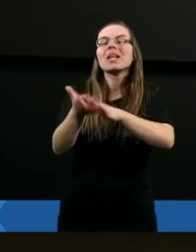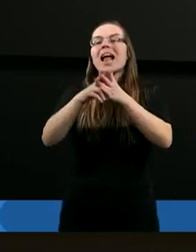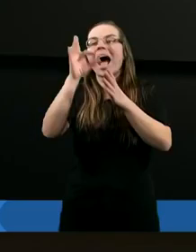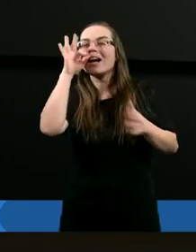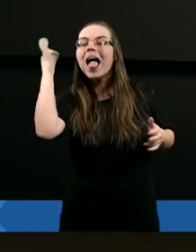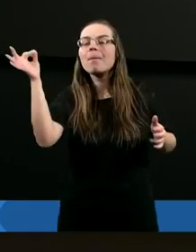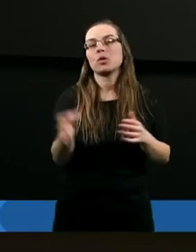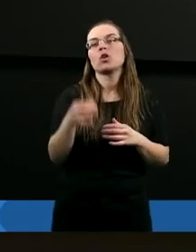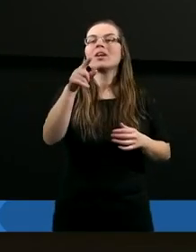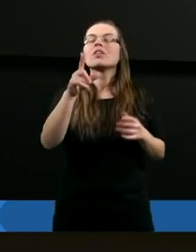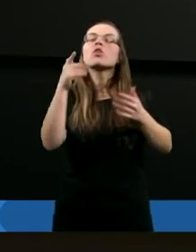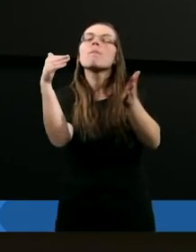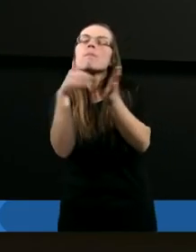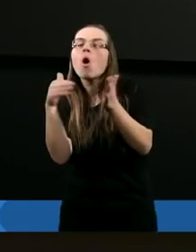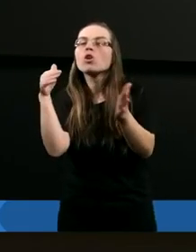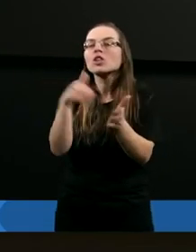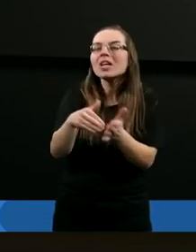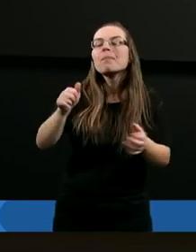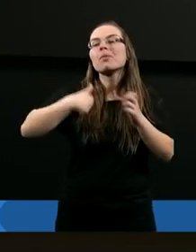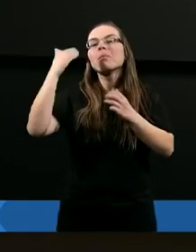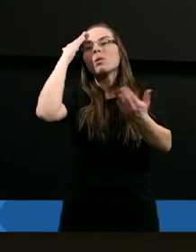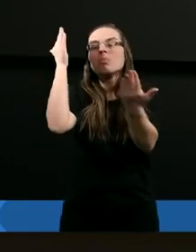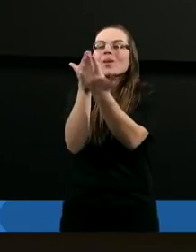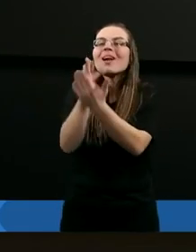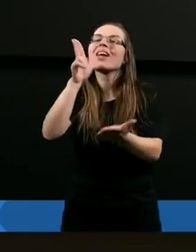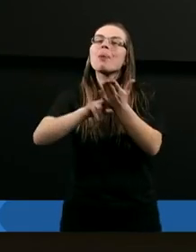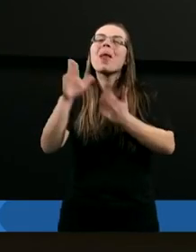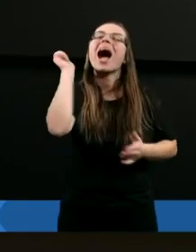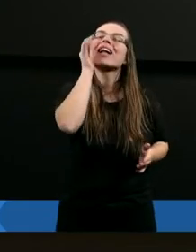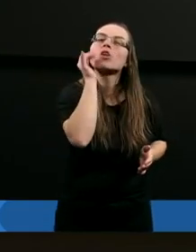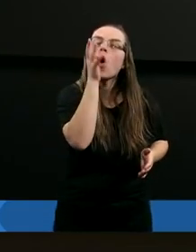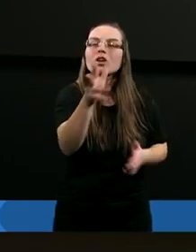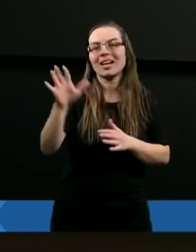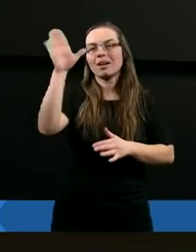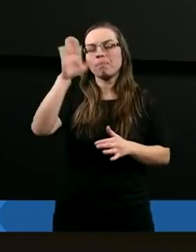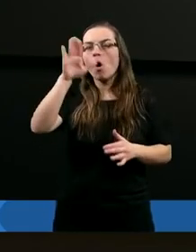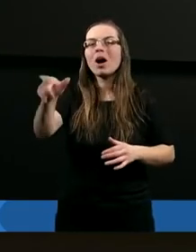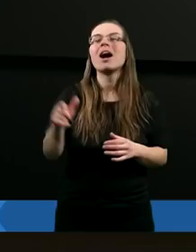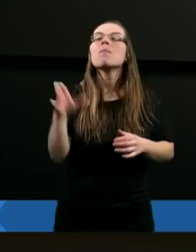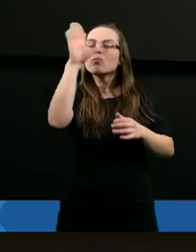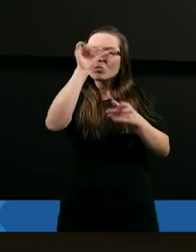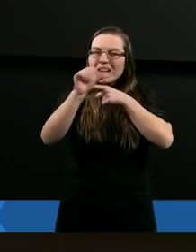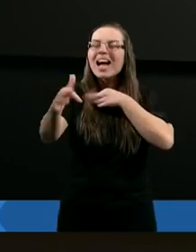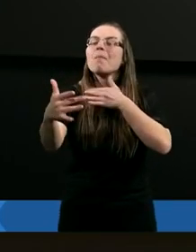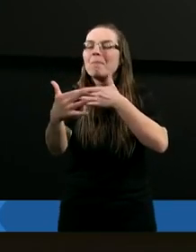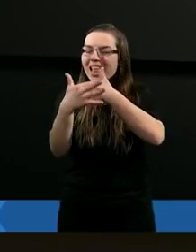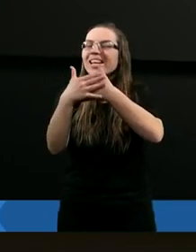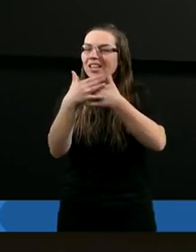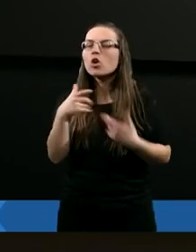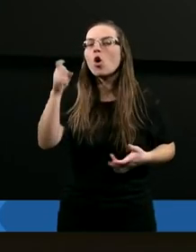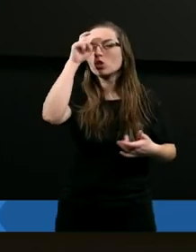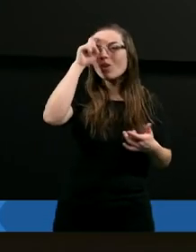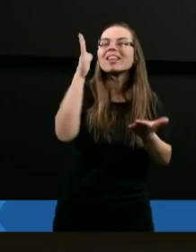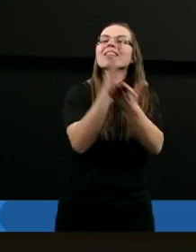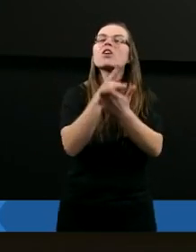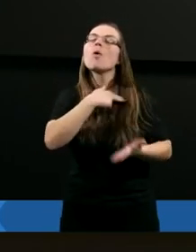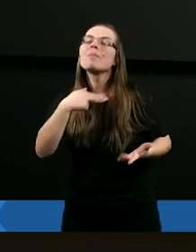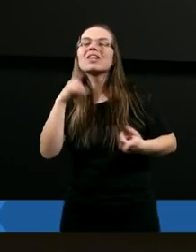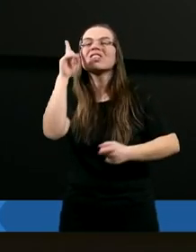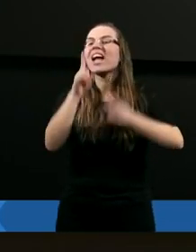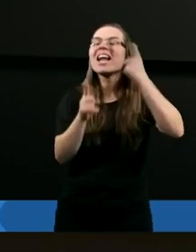wydaje się, że potrzeba, żebyśmy poznawali Boga na co dzień. Bóg się objawia, Bóg jest blisko człowieka, tylko my